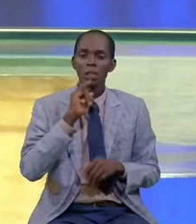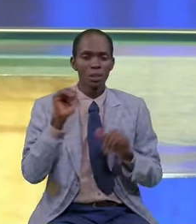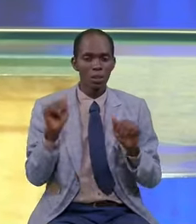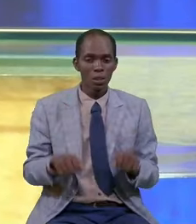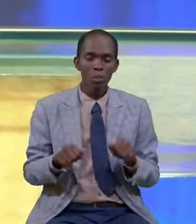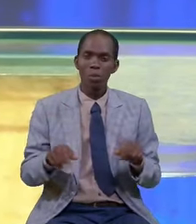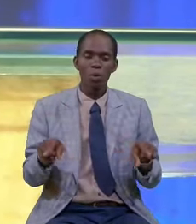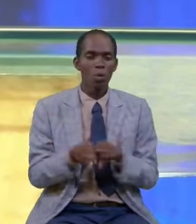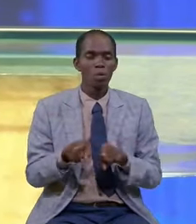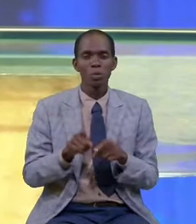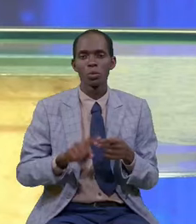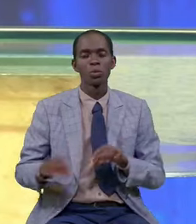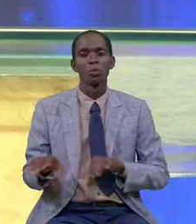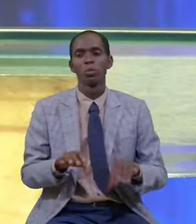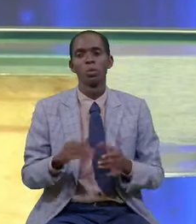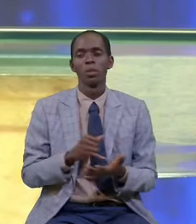l'accomplir.